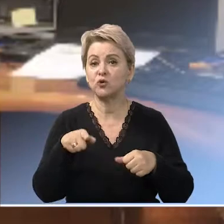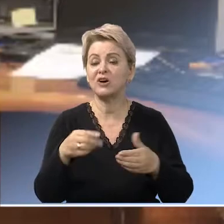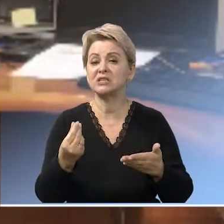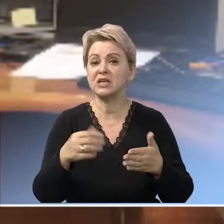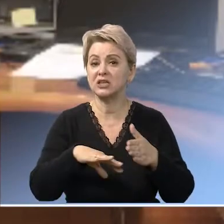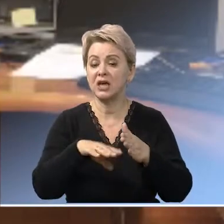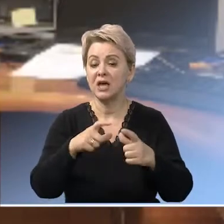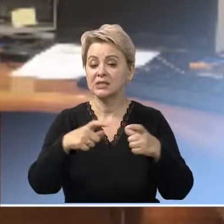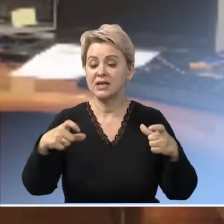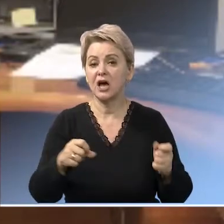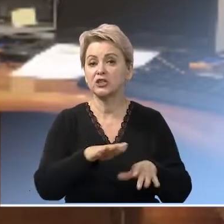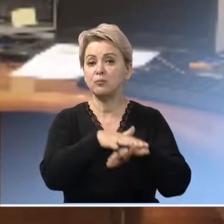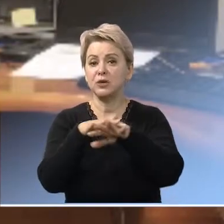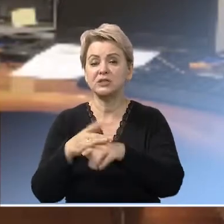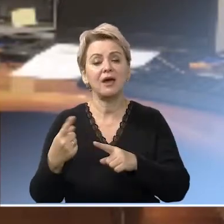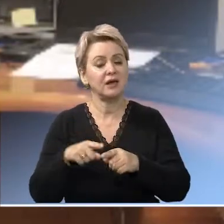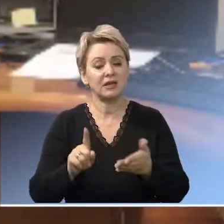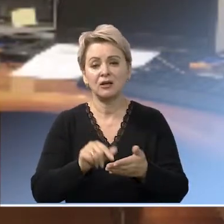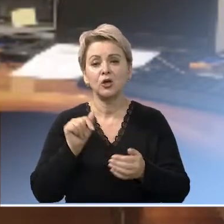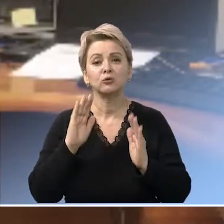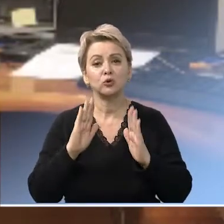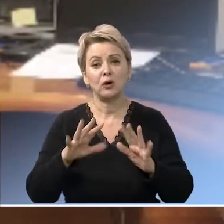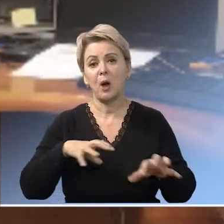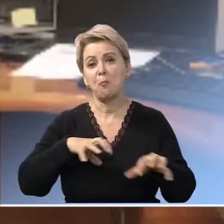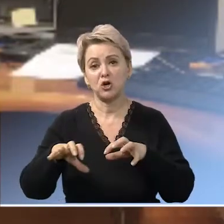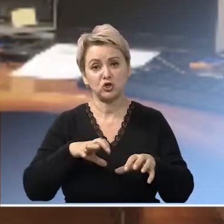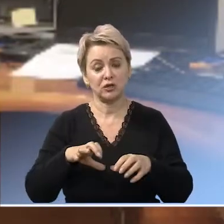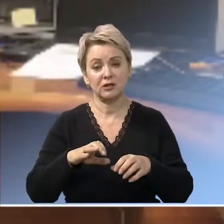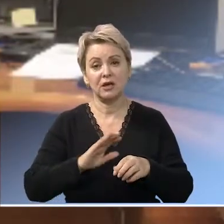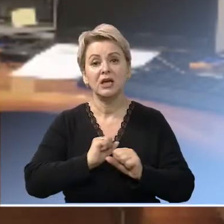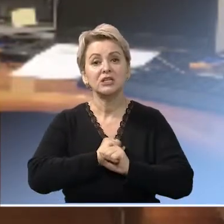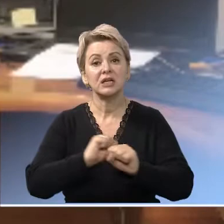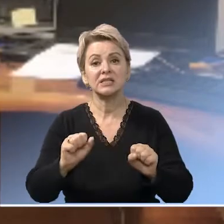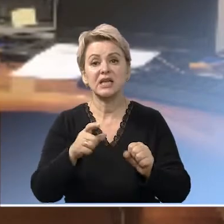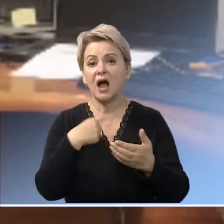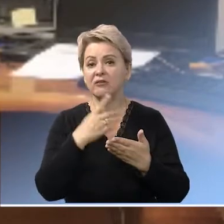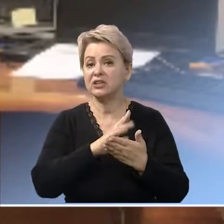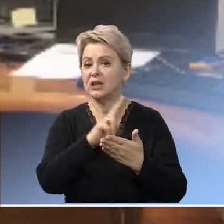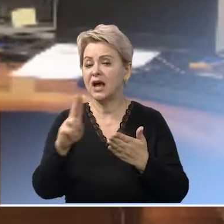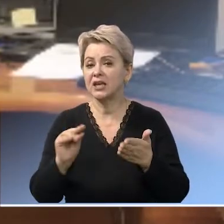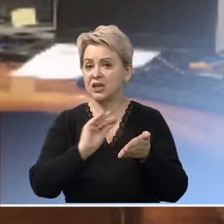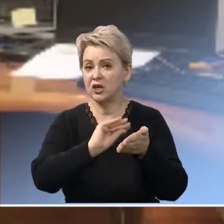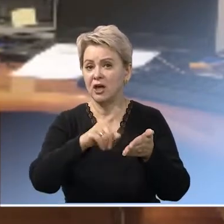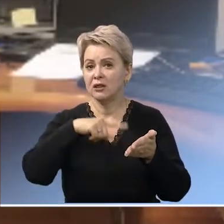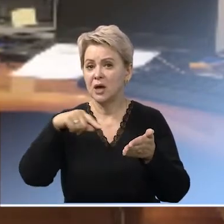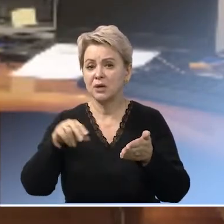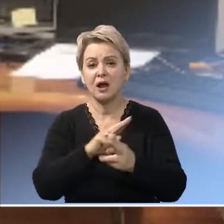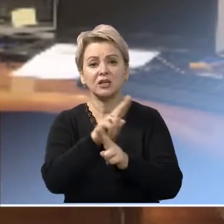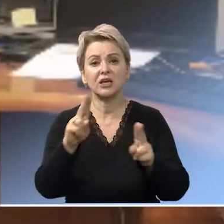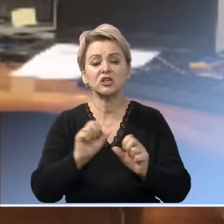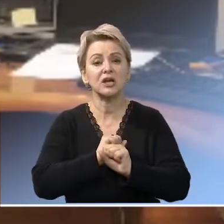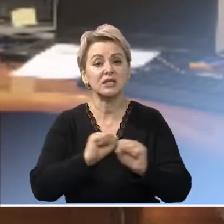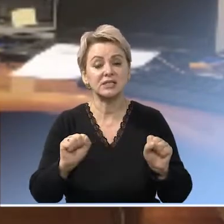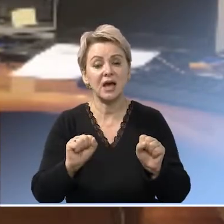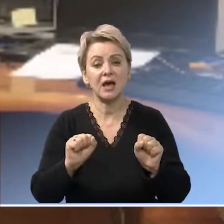списание денежных средств, это однозначно мошенники. Ни в коем случае нельзя называть никакие реквизиты карт, ни в